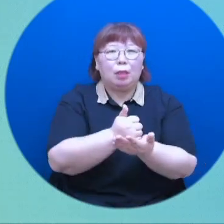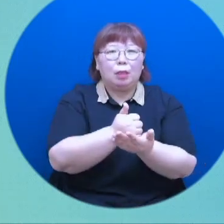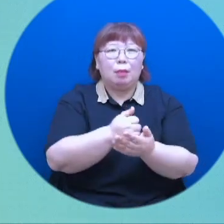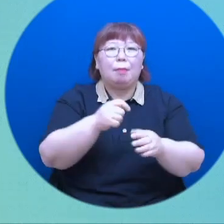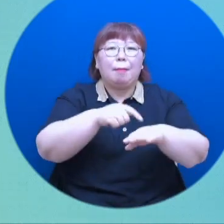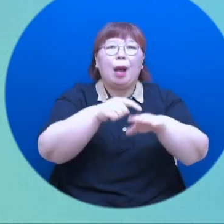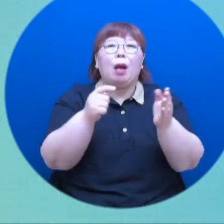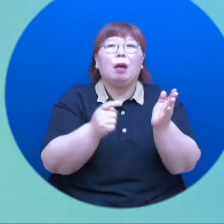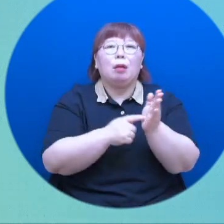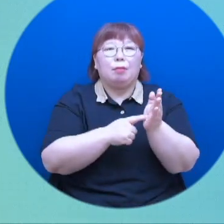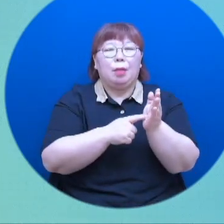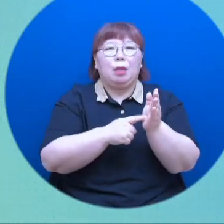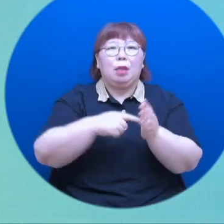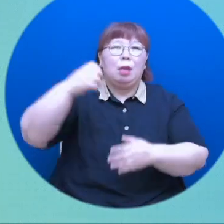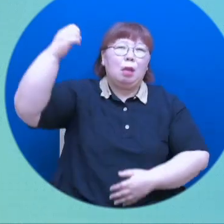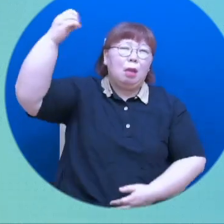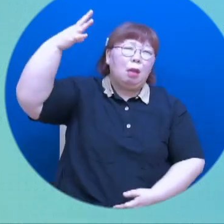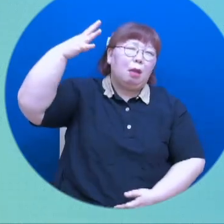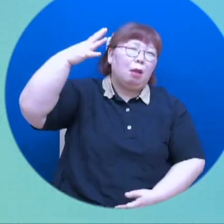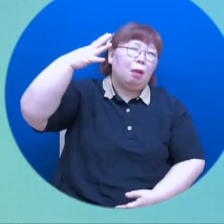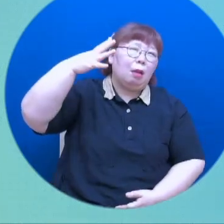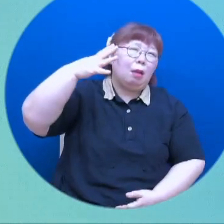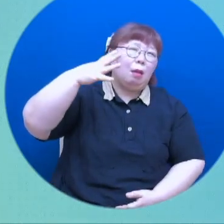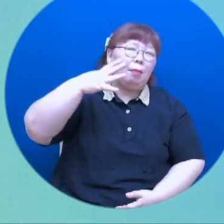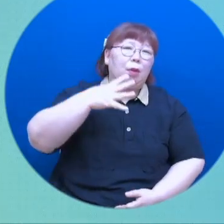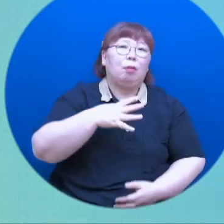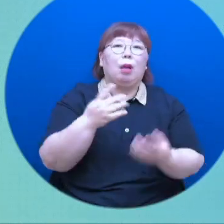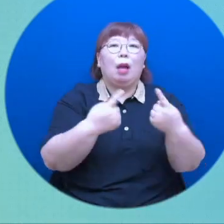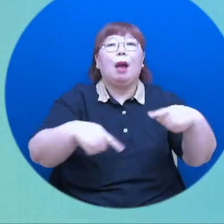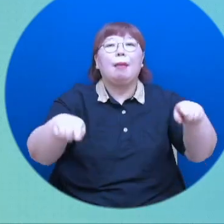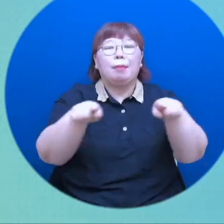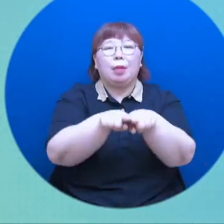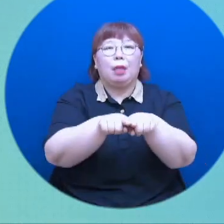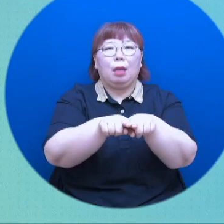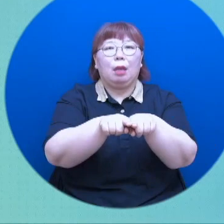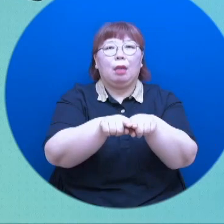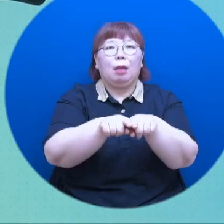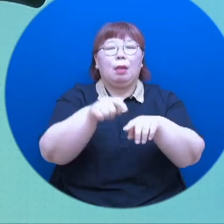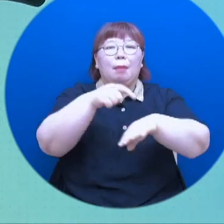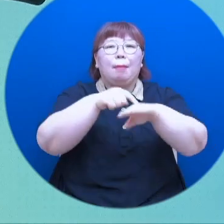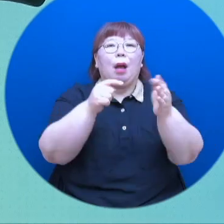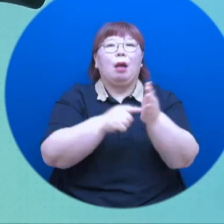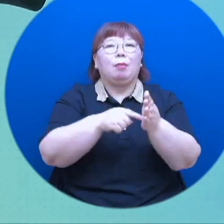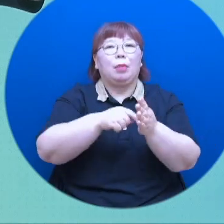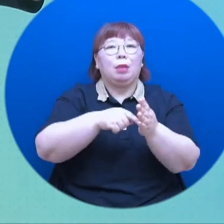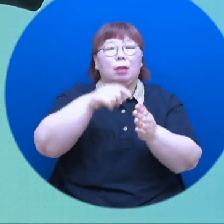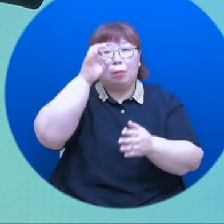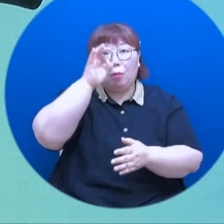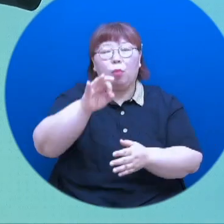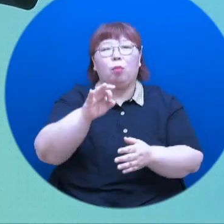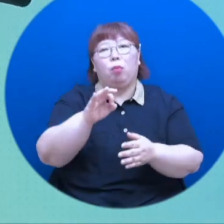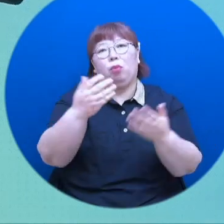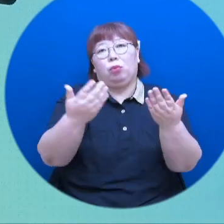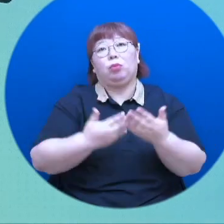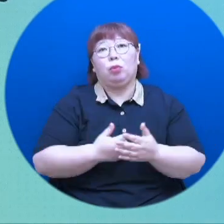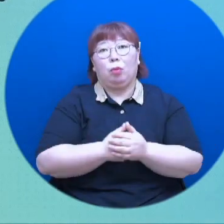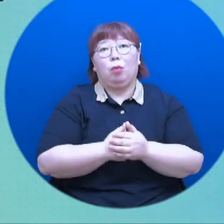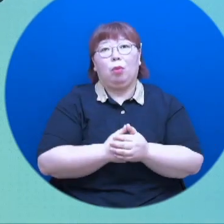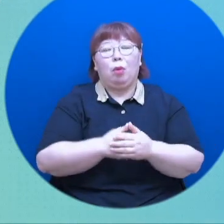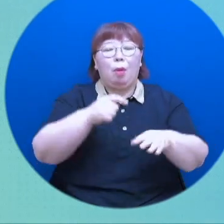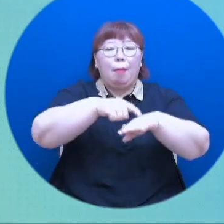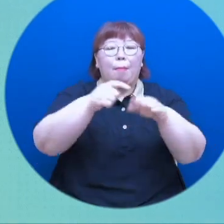마음이 햇볕과 함께 싹 보이는 거예요. 더러운 쓰레기 오물로 가득 차